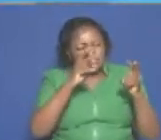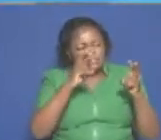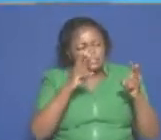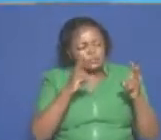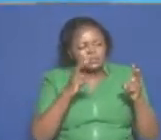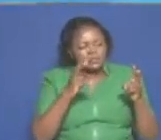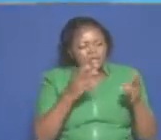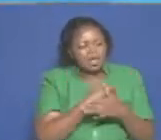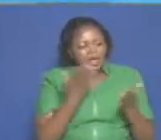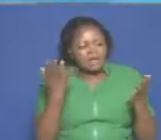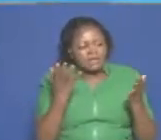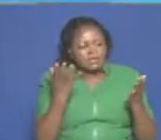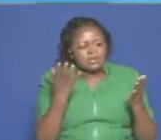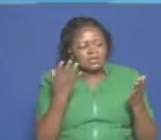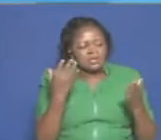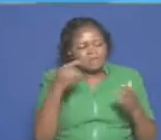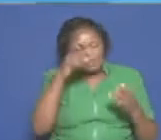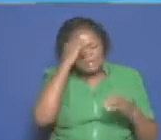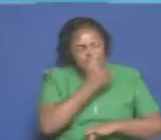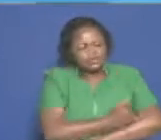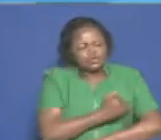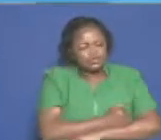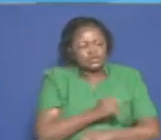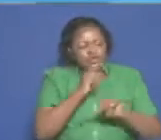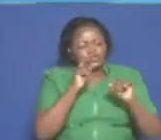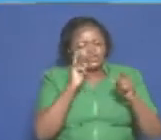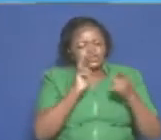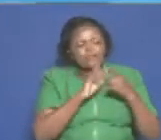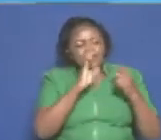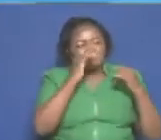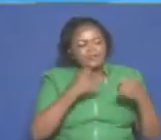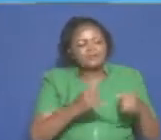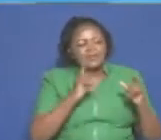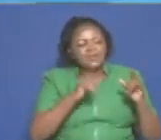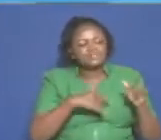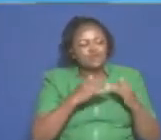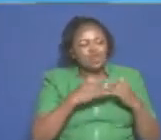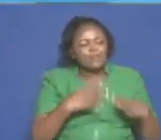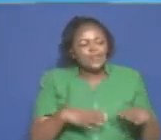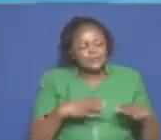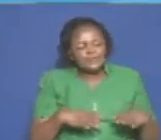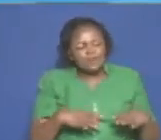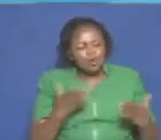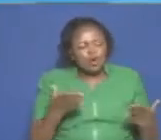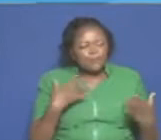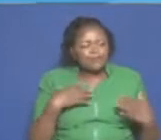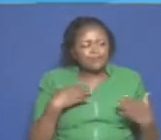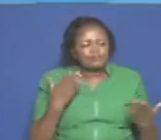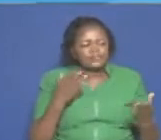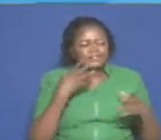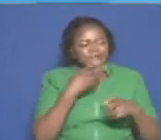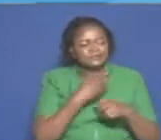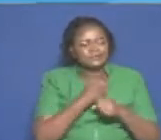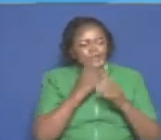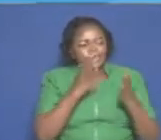ya kiserikali ihakikishe kwamba imetekelezwa, ni kwamba lazima wananchi ama wakereketo ama wale ambao wanahusika na jambo